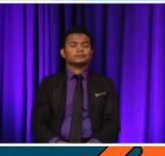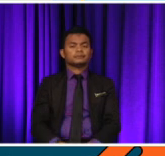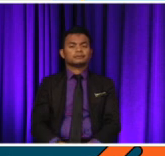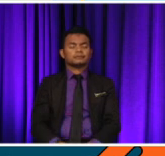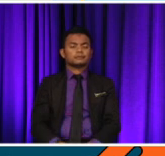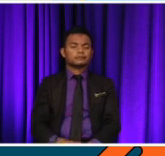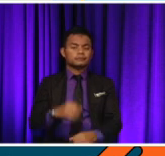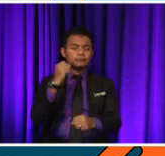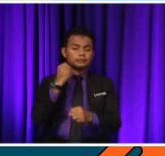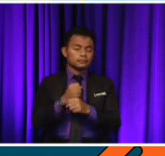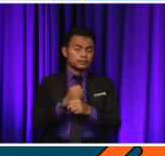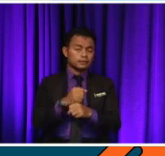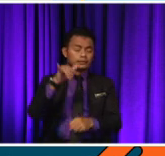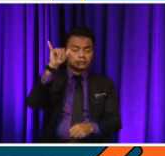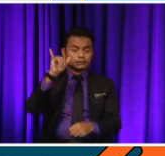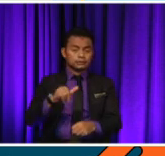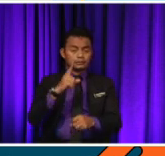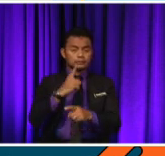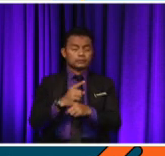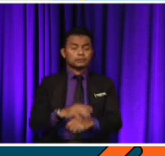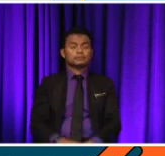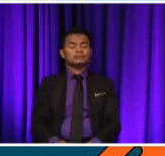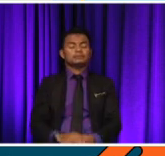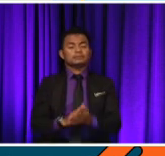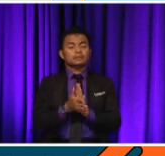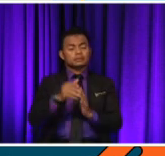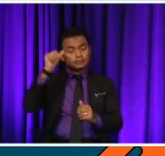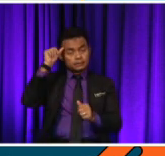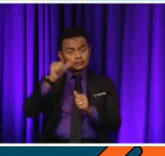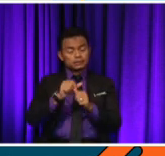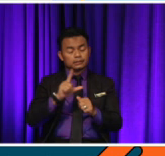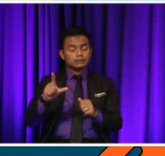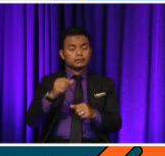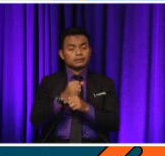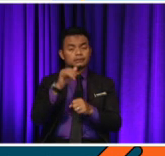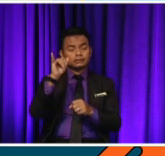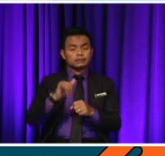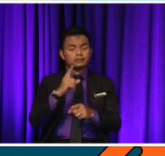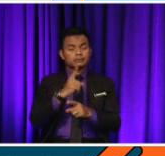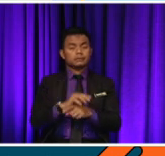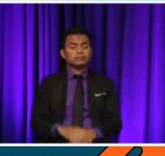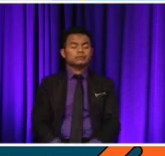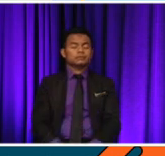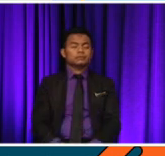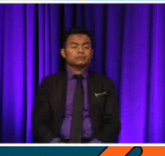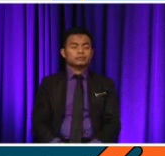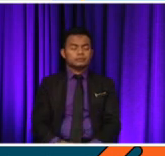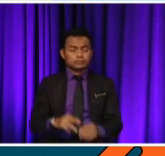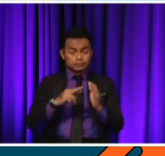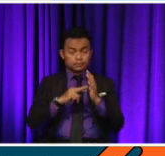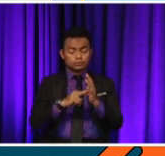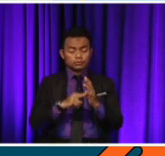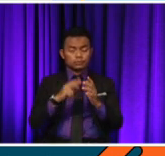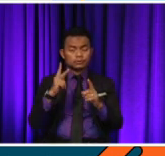Kerja yang betul jadi Ingatlah Kerja yang betul jadi Konsep ini merujuk kepada kemampuan seorang